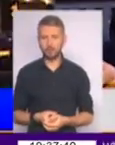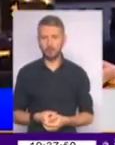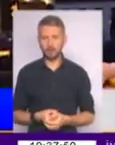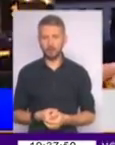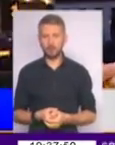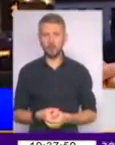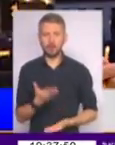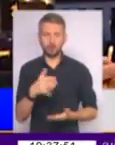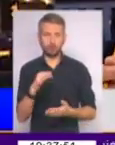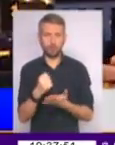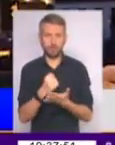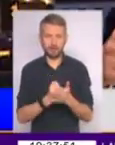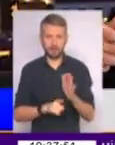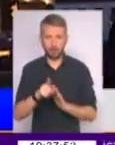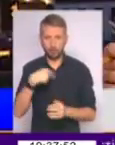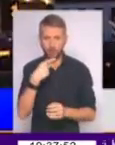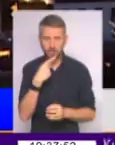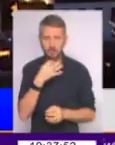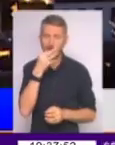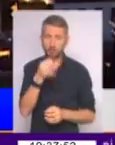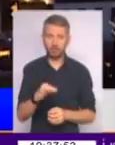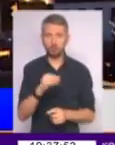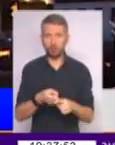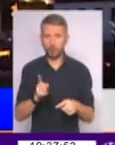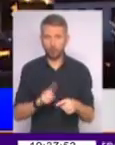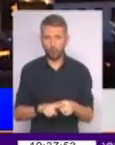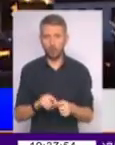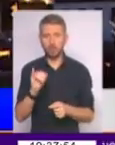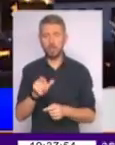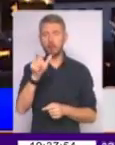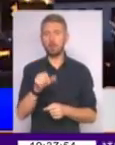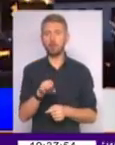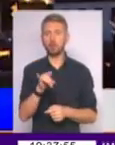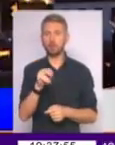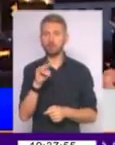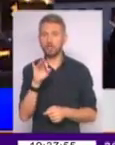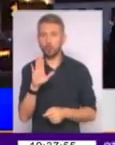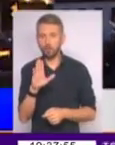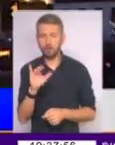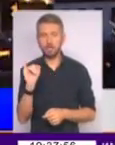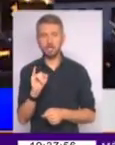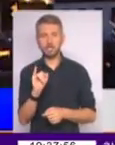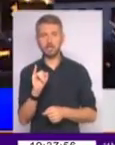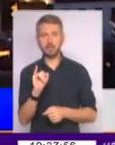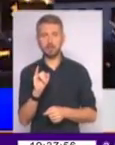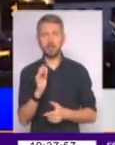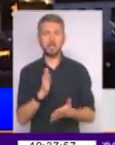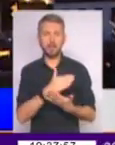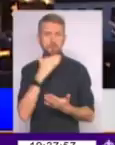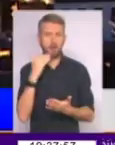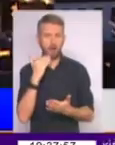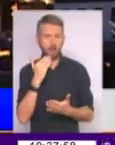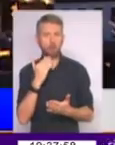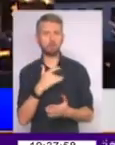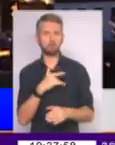теж за візи заговорили, висловилися щодо цього і пан Турчинов, і є багато прихильників